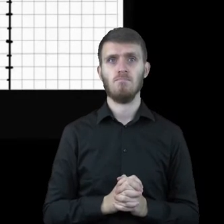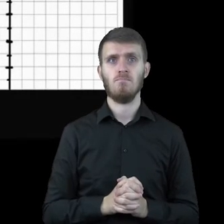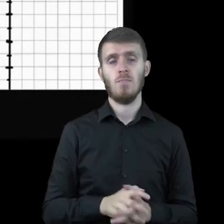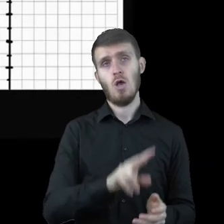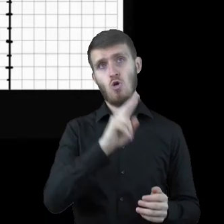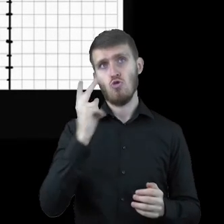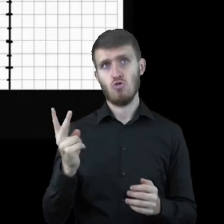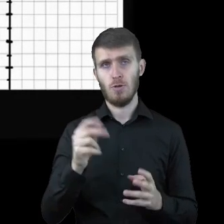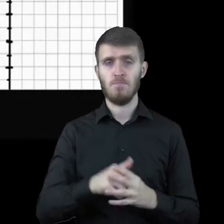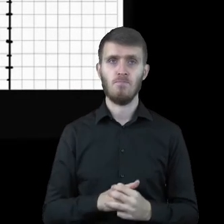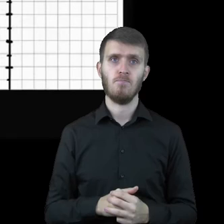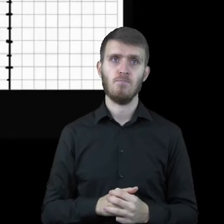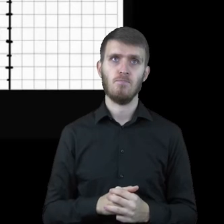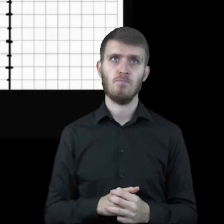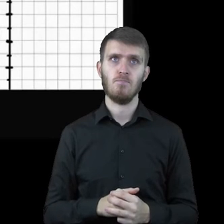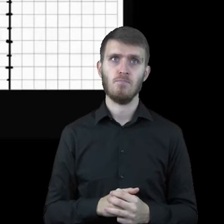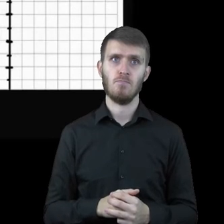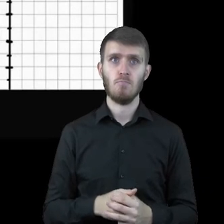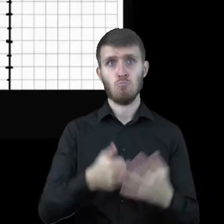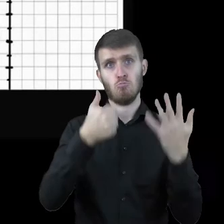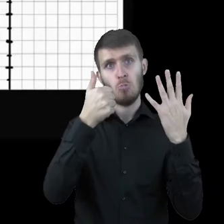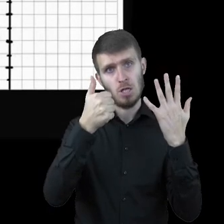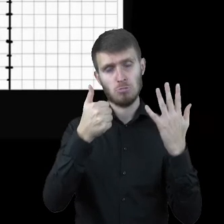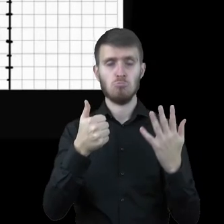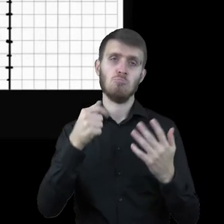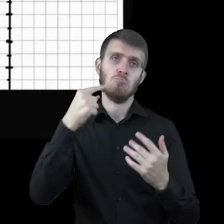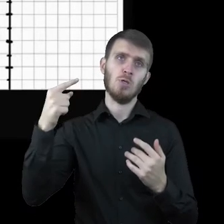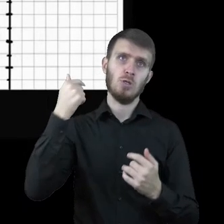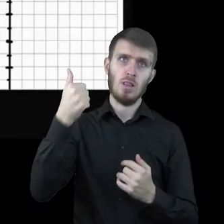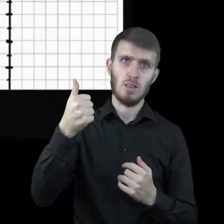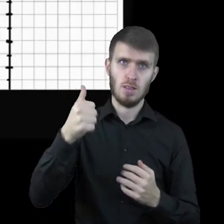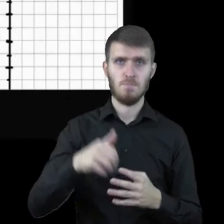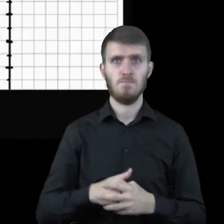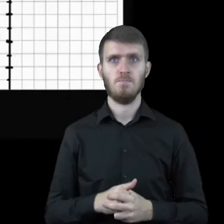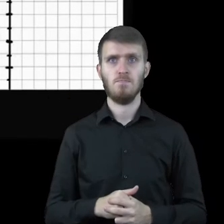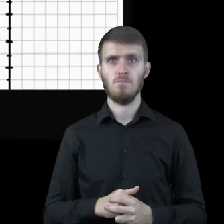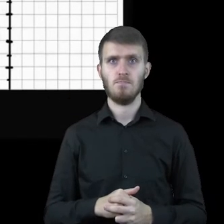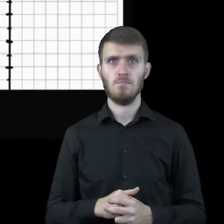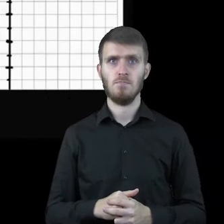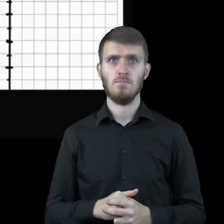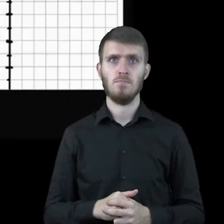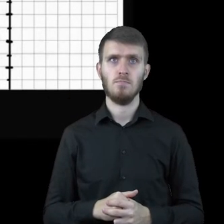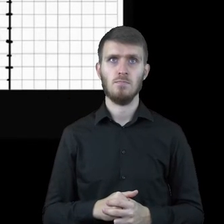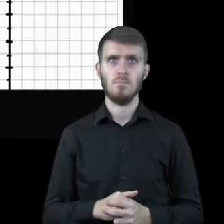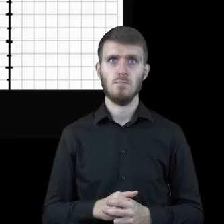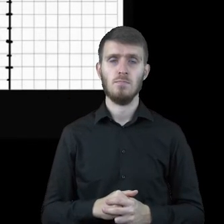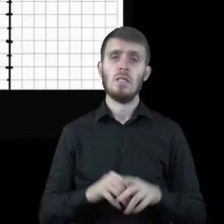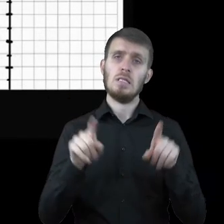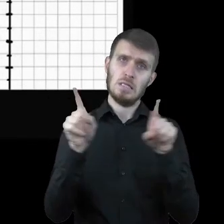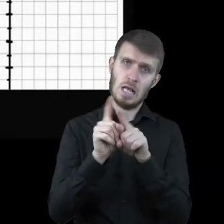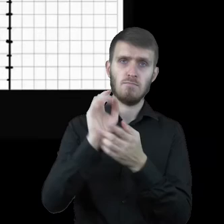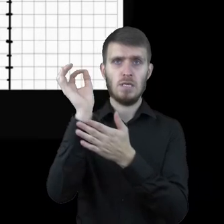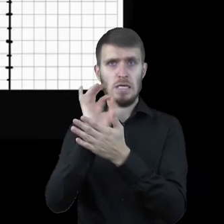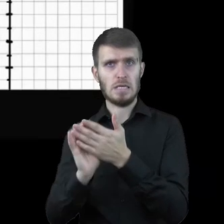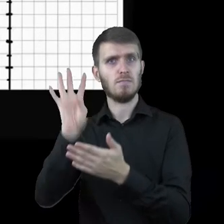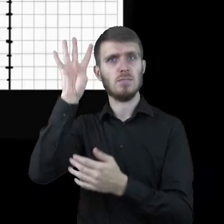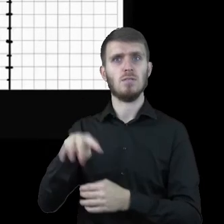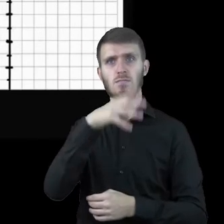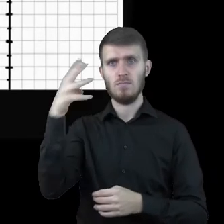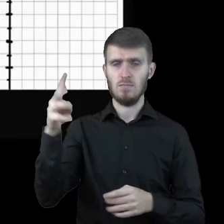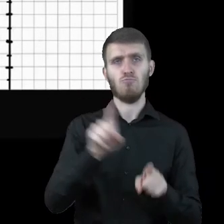2 i 5 i 6 i minus 1.